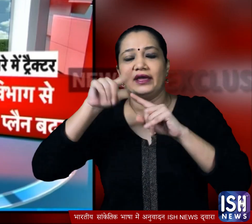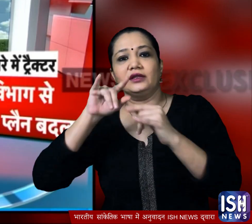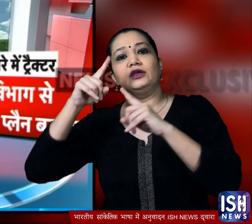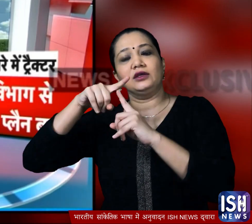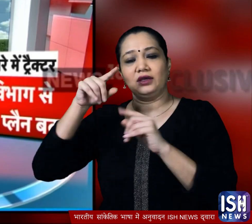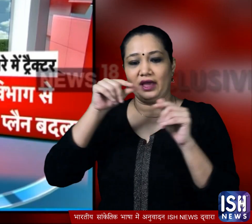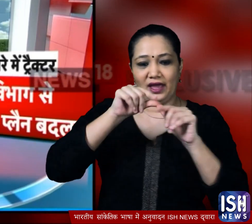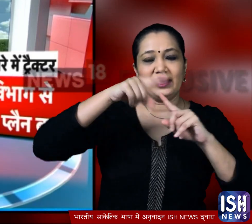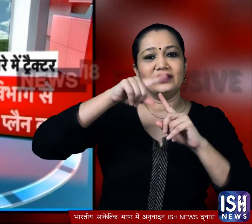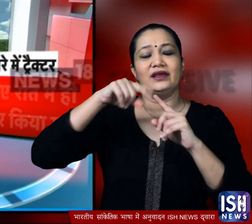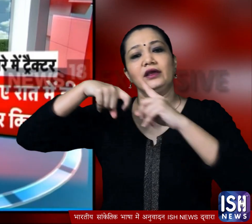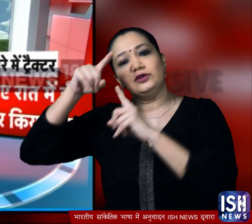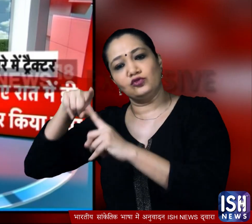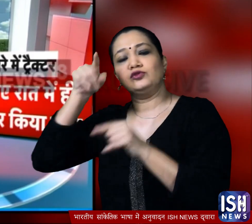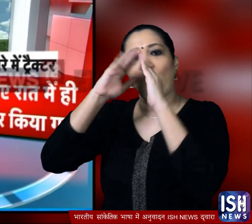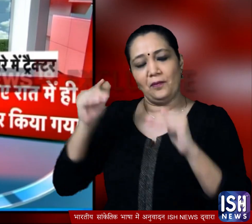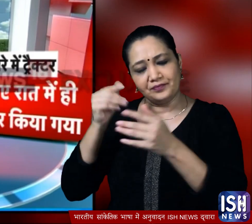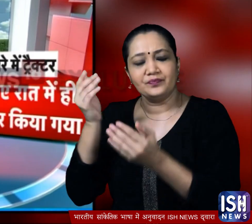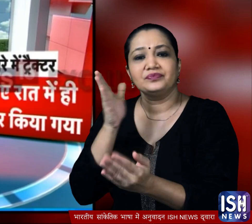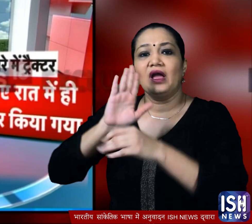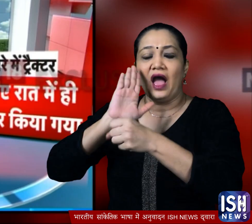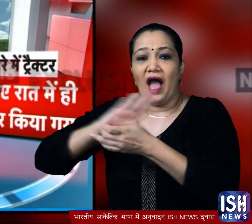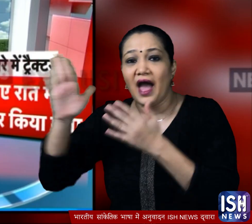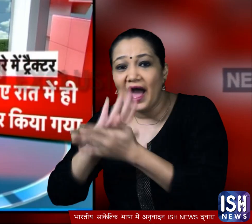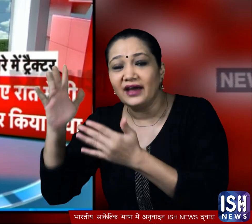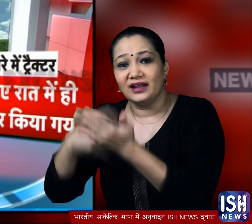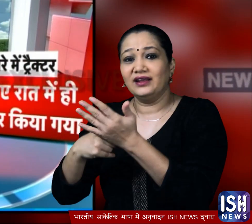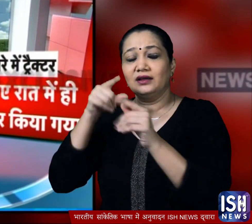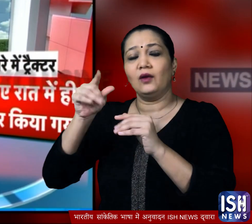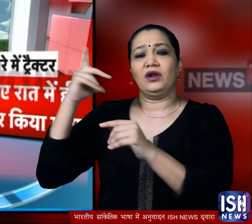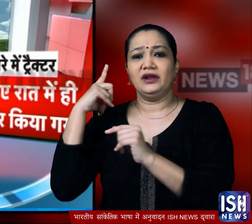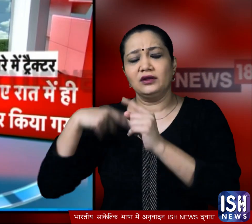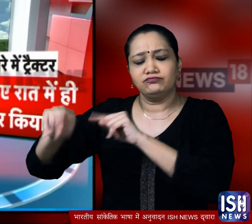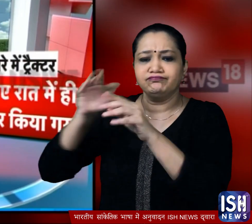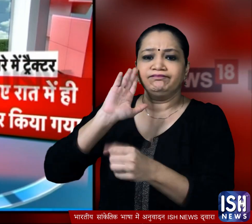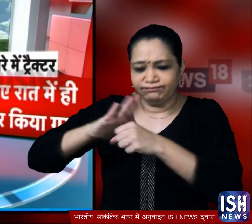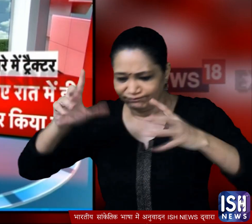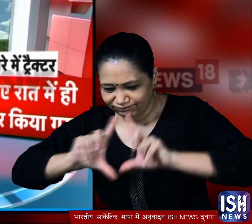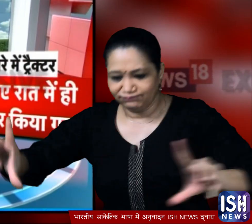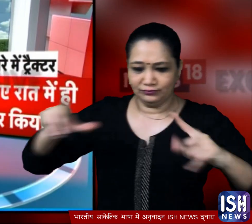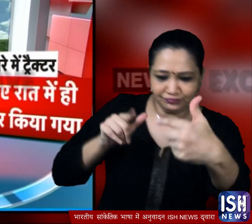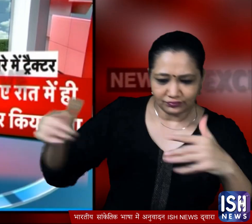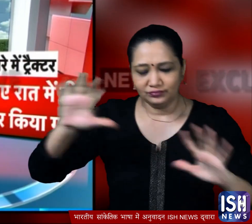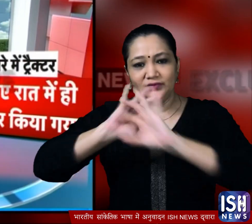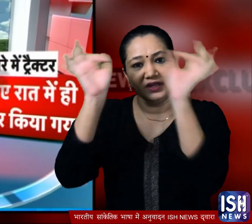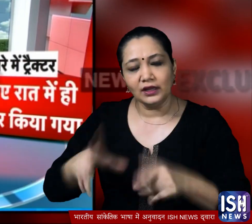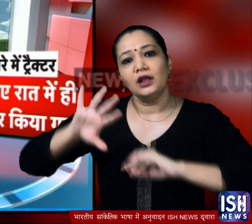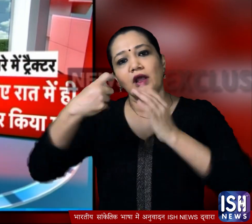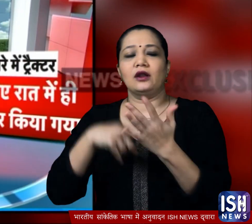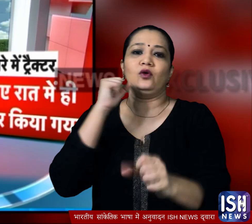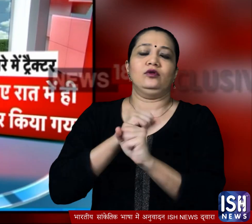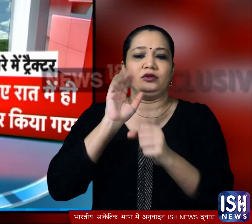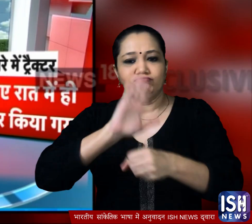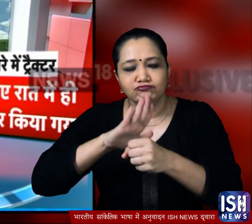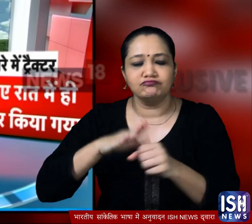घर पर उतारा गया। और खबर है कि रात में ही हरियाणा के एक नेता की देखरेख में ट्रैक्टर को प्रदर्शन के लिए तैयार किया गया, जिस पर सवार होकर राहुल